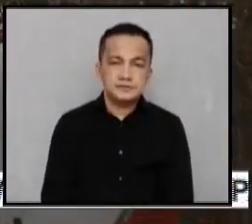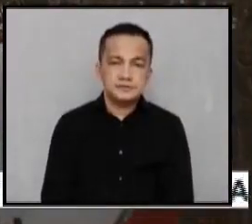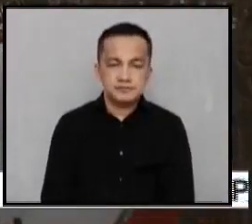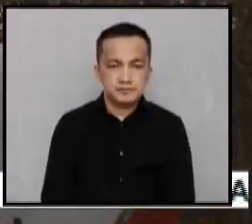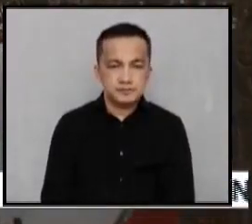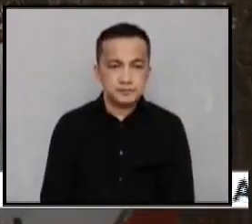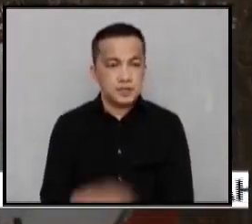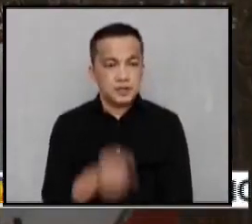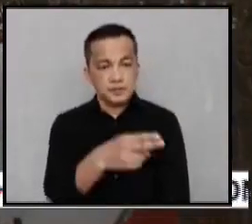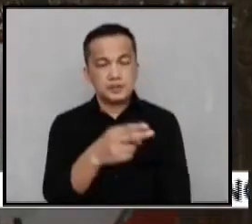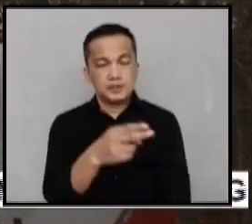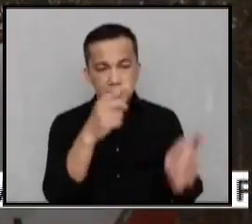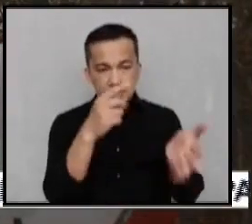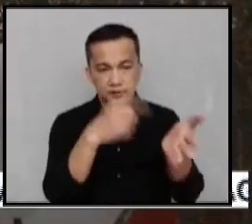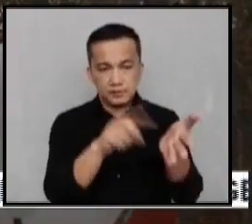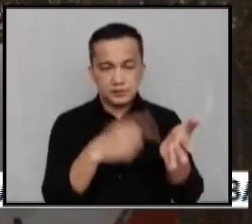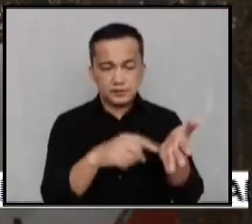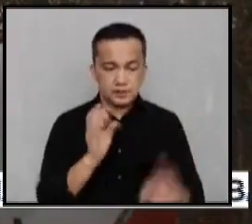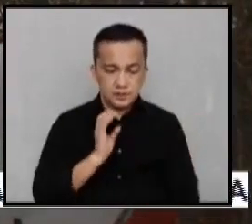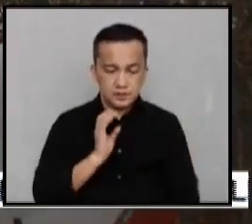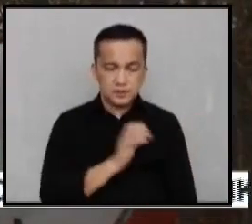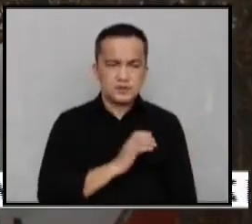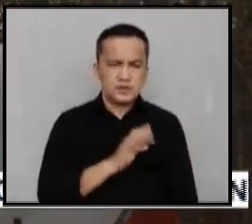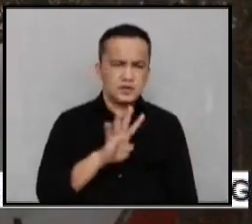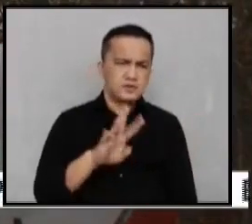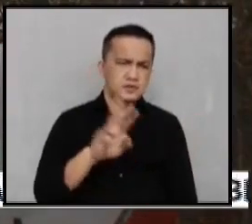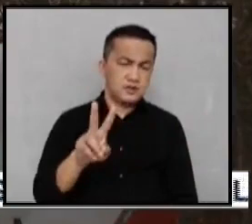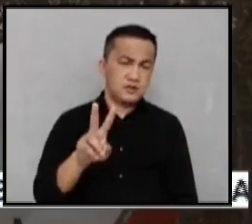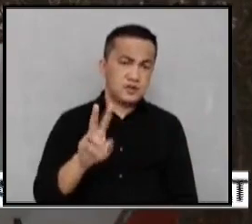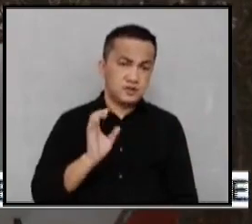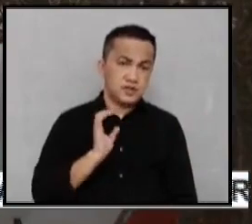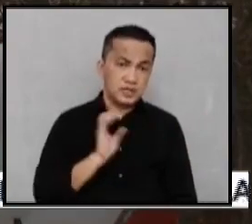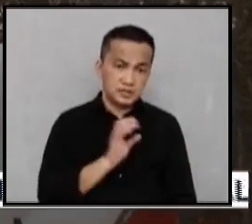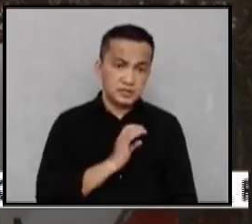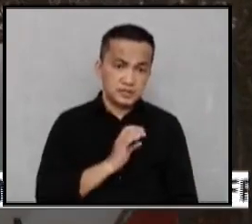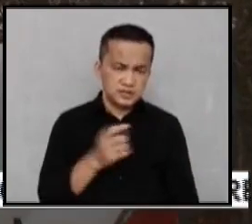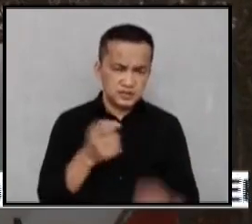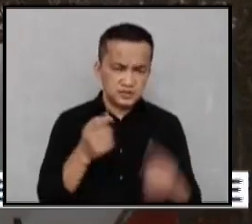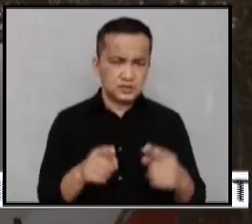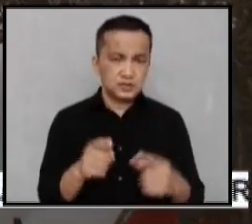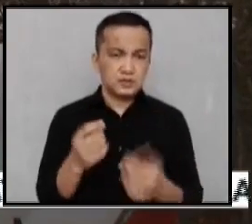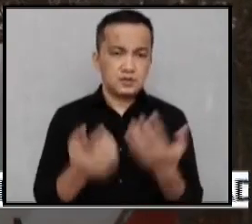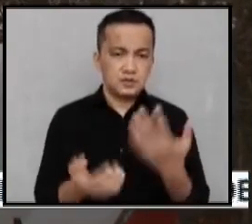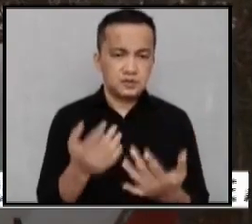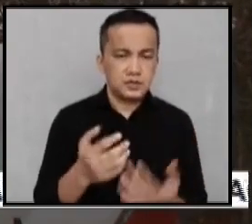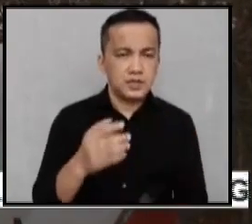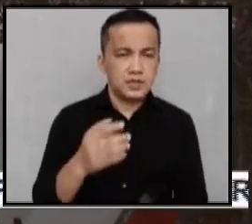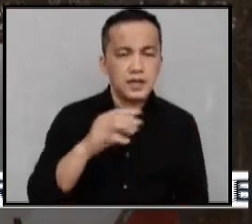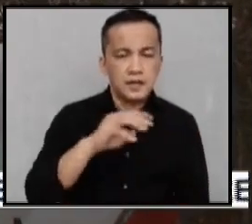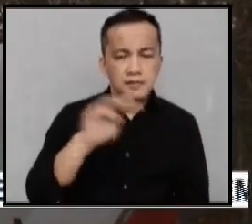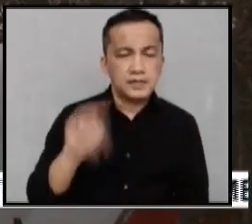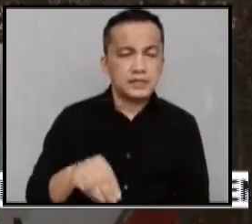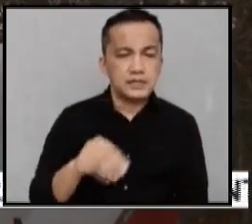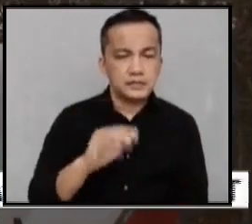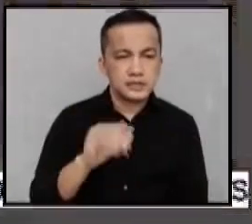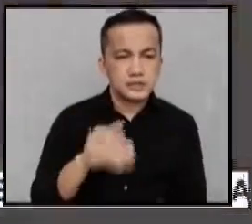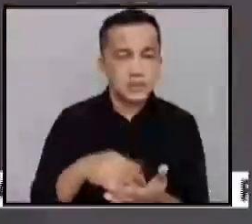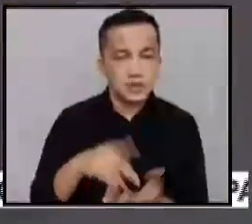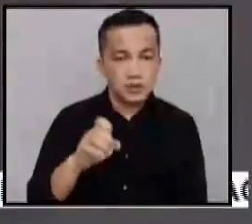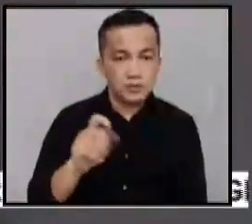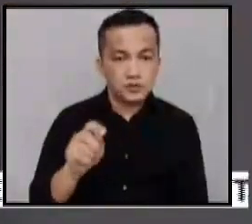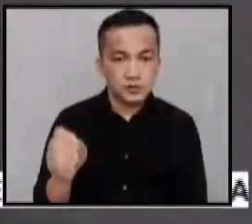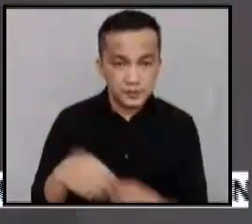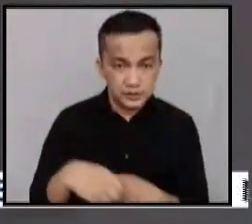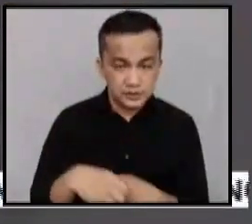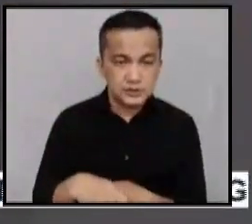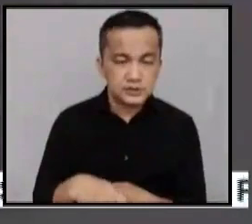Inaiimbestigahan na sa Kamara ng 42 kongresista ang nangyaring sunog sa Manila Central Post Office. Ito ay sa ilalim ng